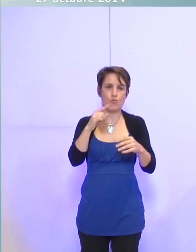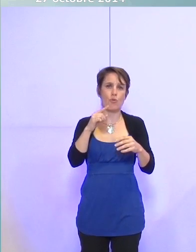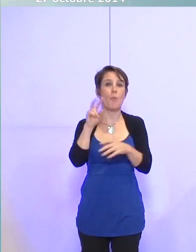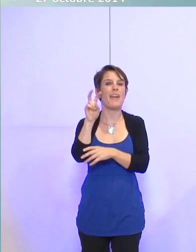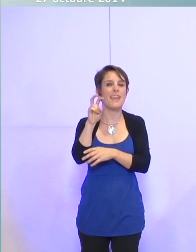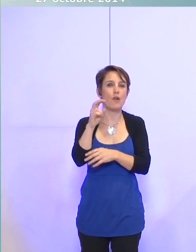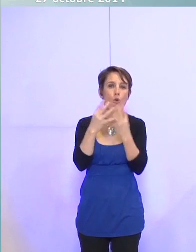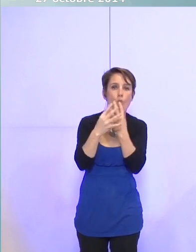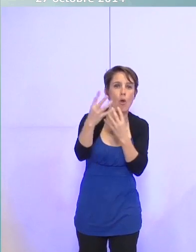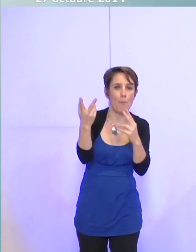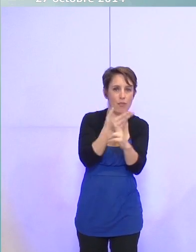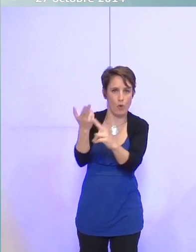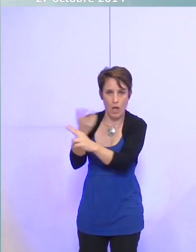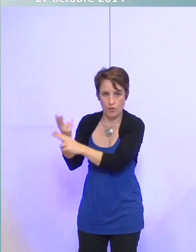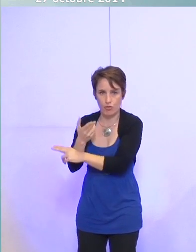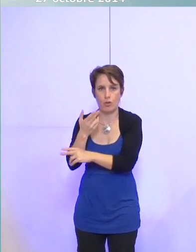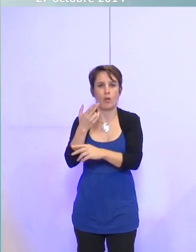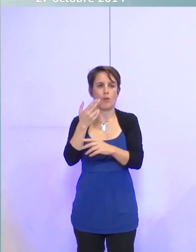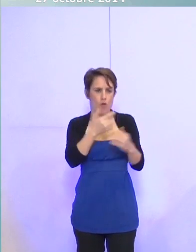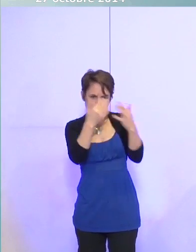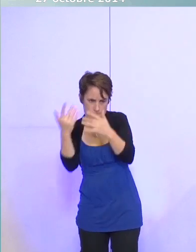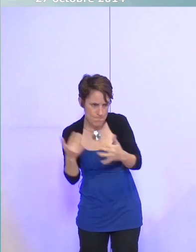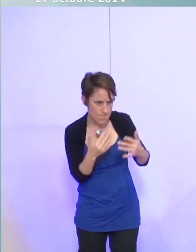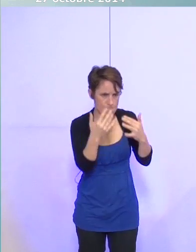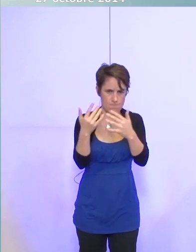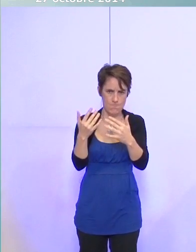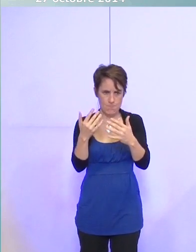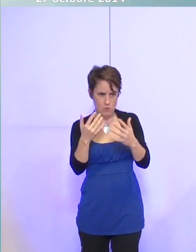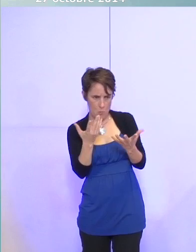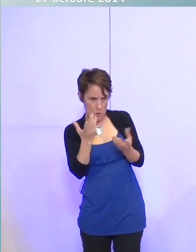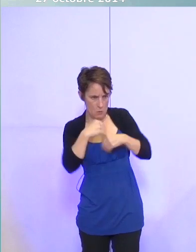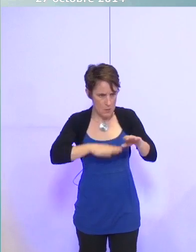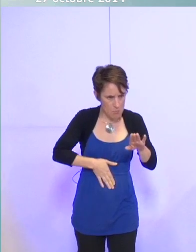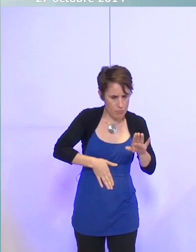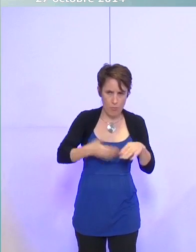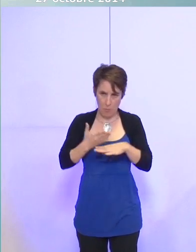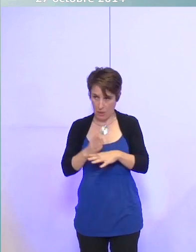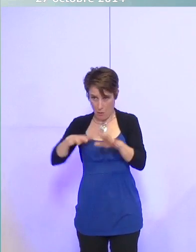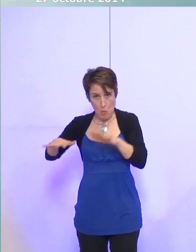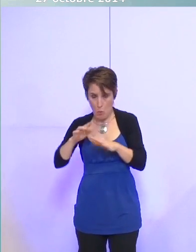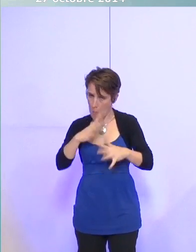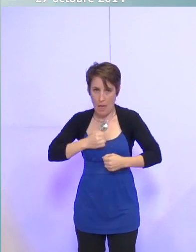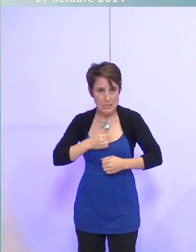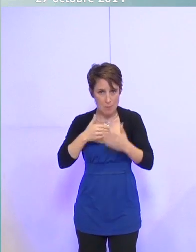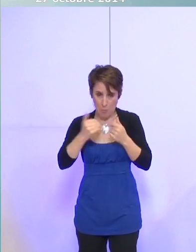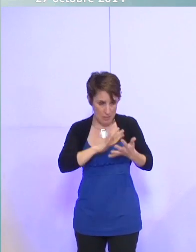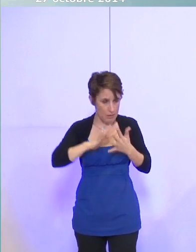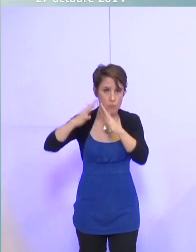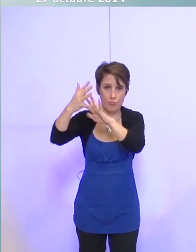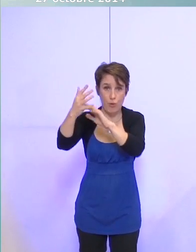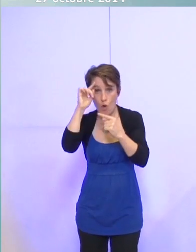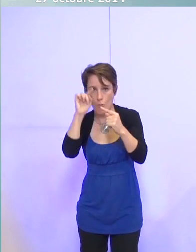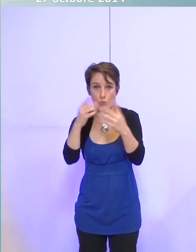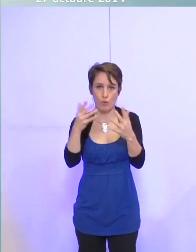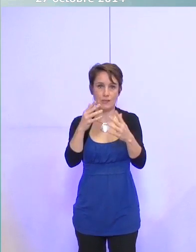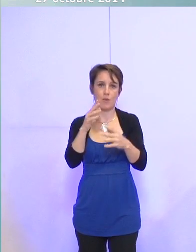pour procéder à des comptages, faire évoluer leur métier, leurs pratiques, pour favoriser la biodiversité en ville et respecter le